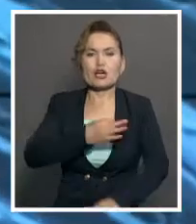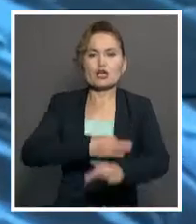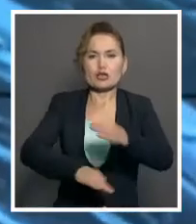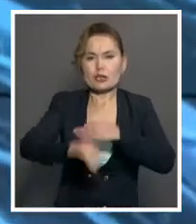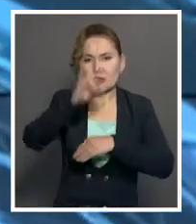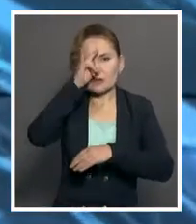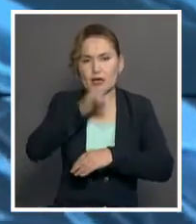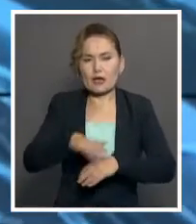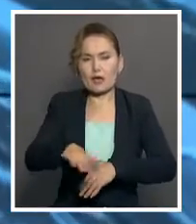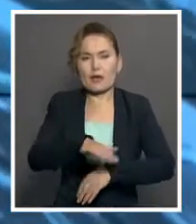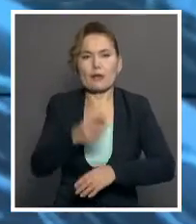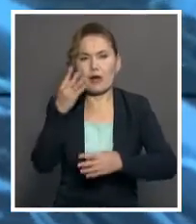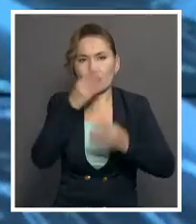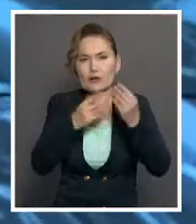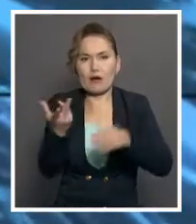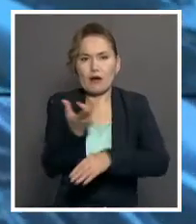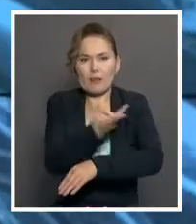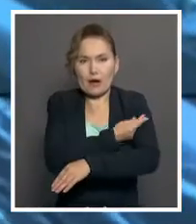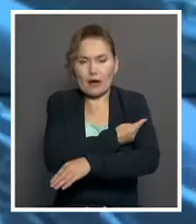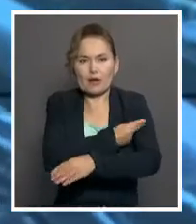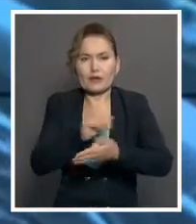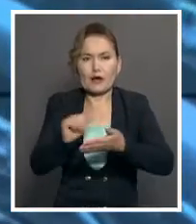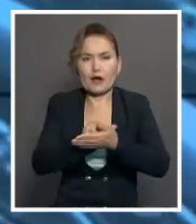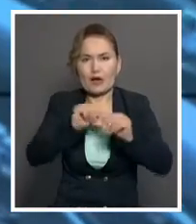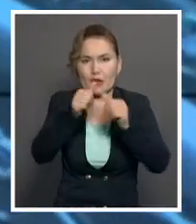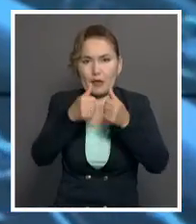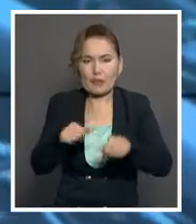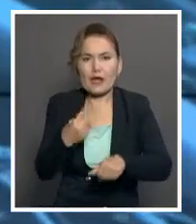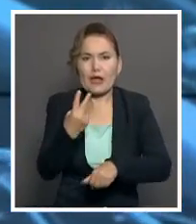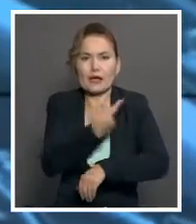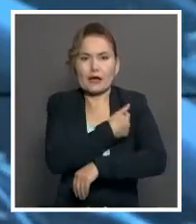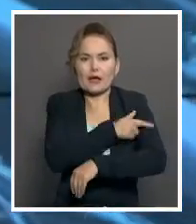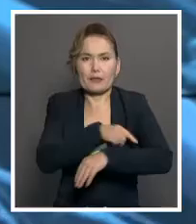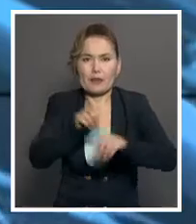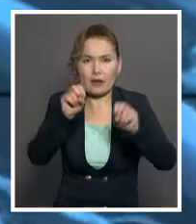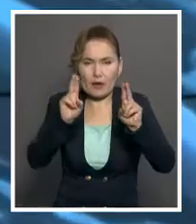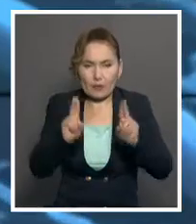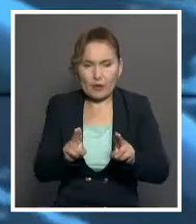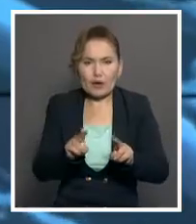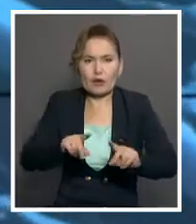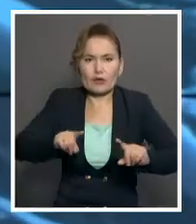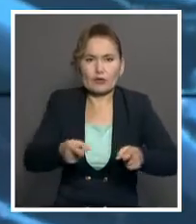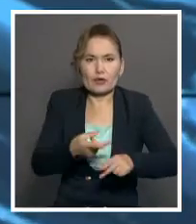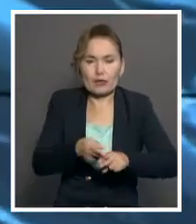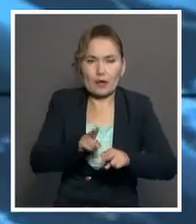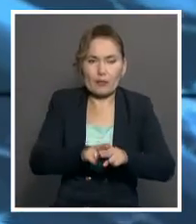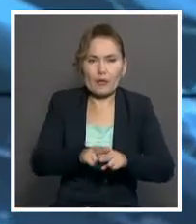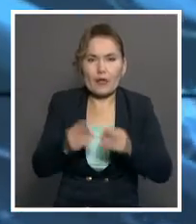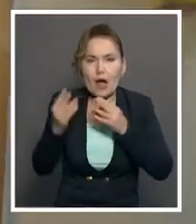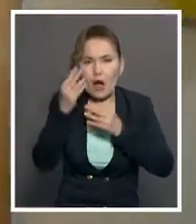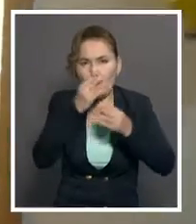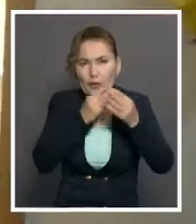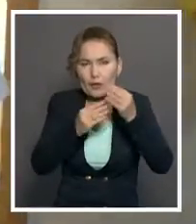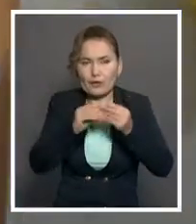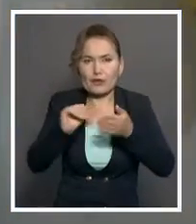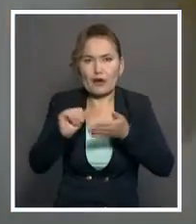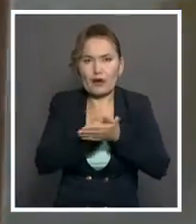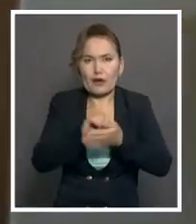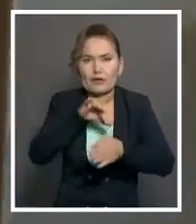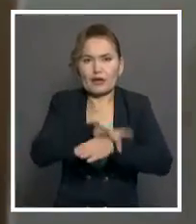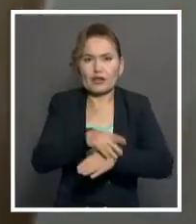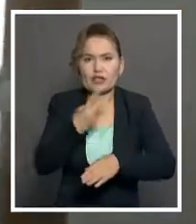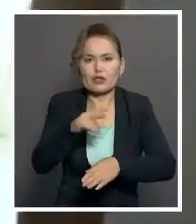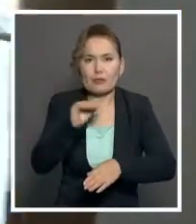Шығыс Қазақстанда жалған вакцина паспортын жасаған екі медицина қызметкермен үш делдал ұсталды. Олар қолдан жасалған құжатты 20 мың